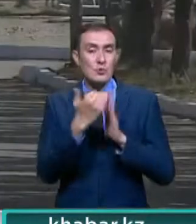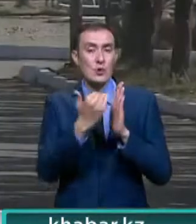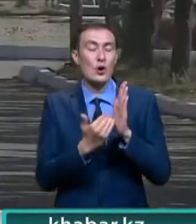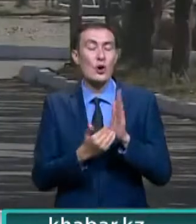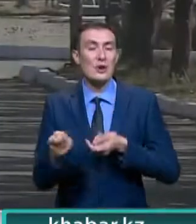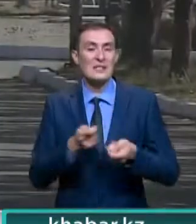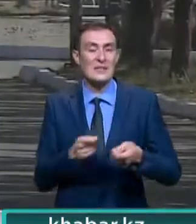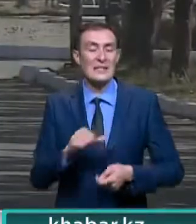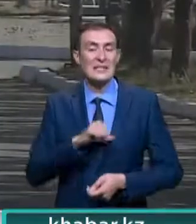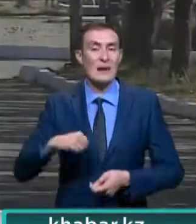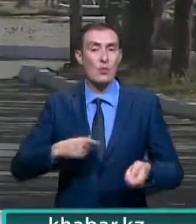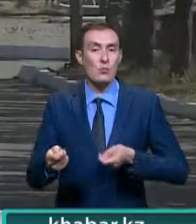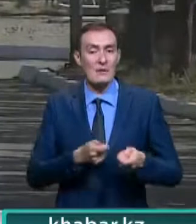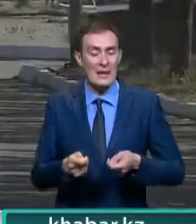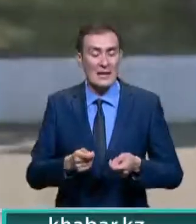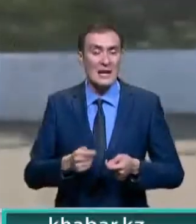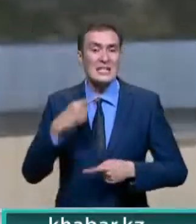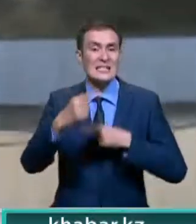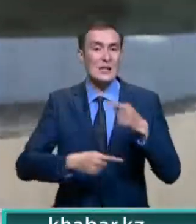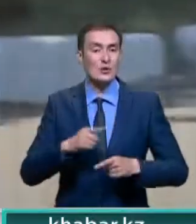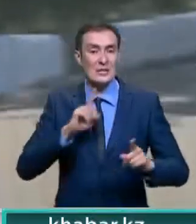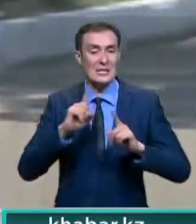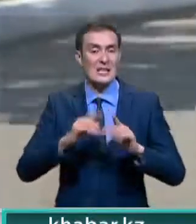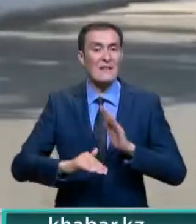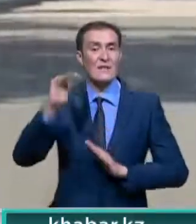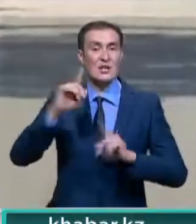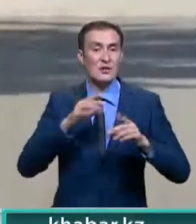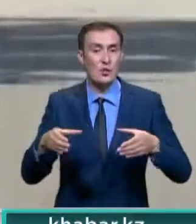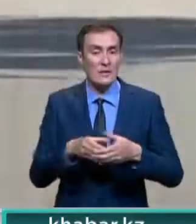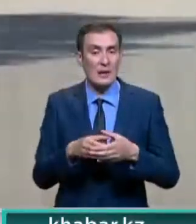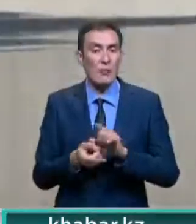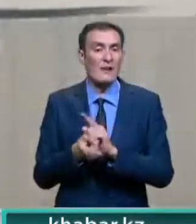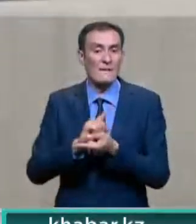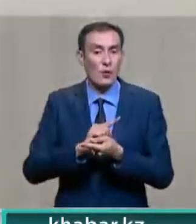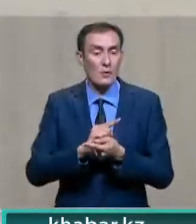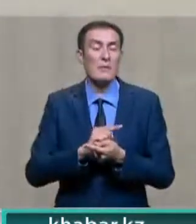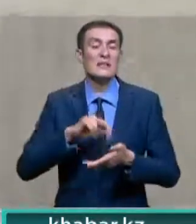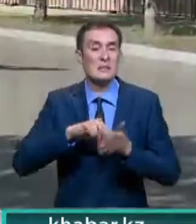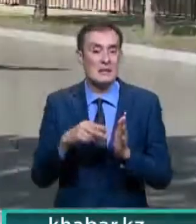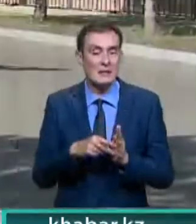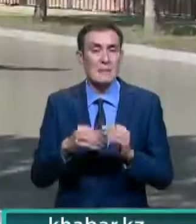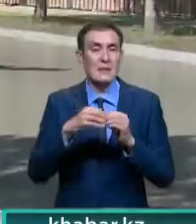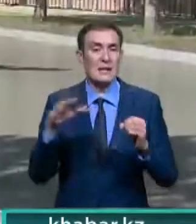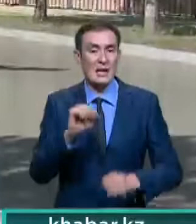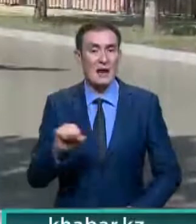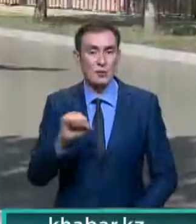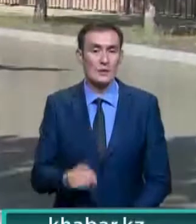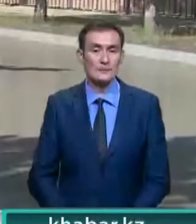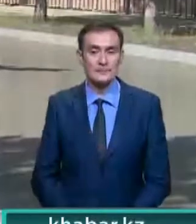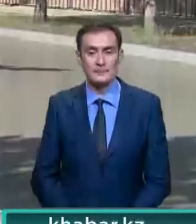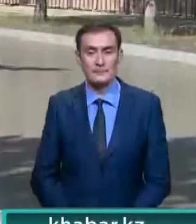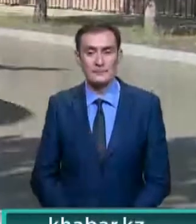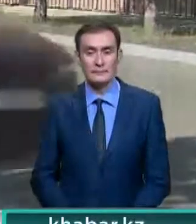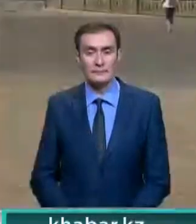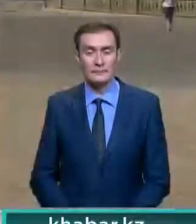местного самоуправления на утверждение. Следующее заседание Высшего совета по реформам запланировано на 15 августа. Айгуль Амантаева,